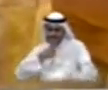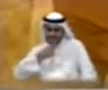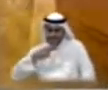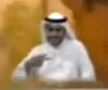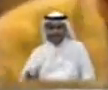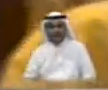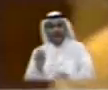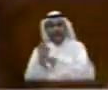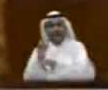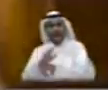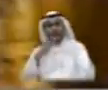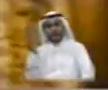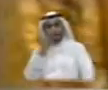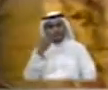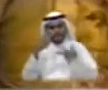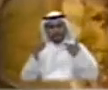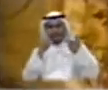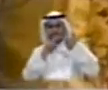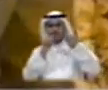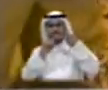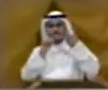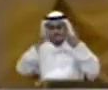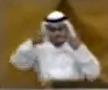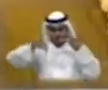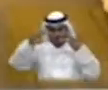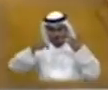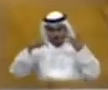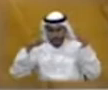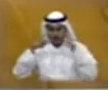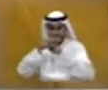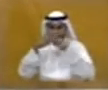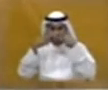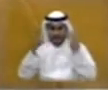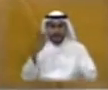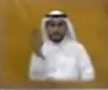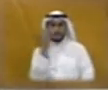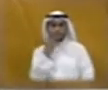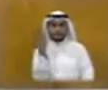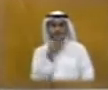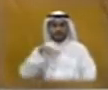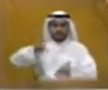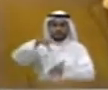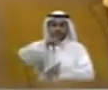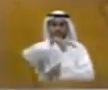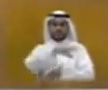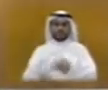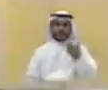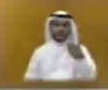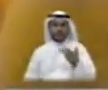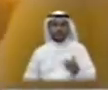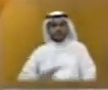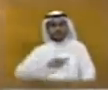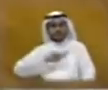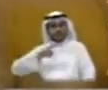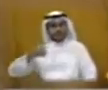الحرف المهنية. والثالثة اللي افتتحناها اليوم هي صالة متعددة الأغراض.